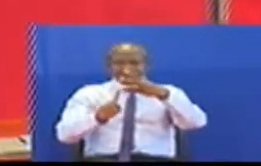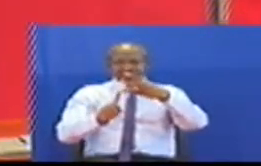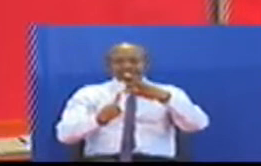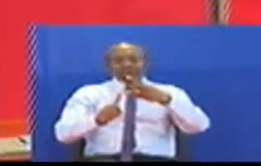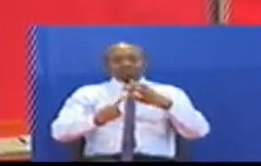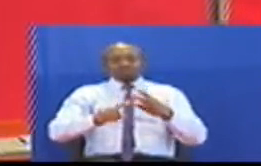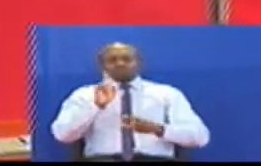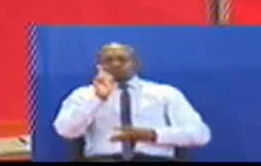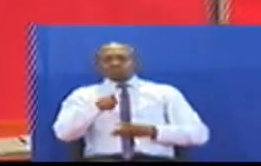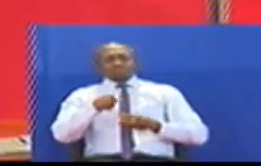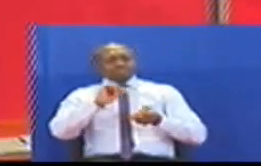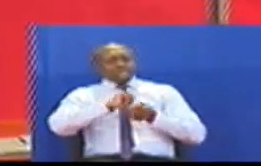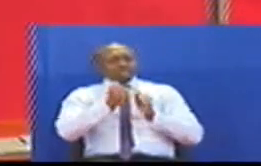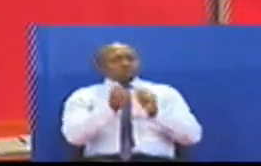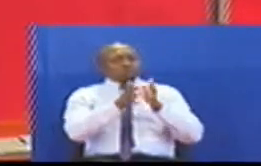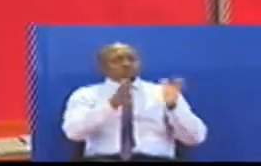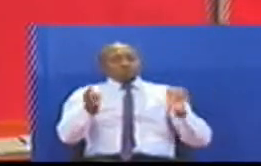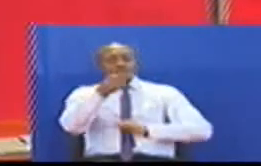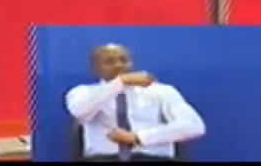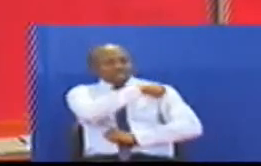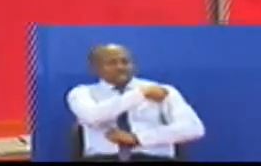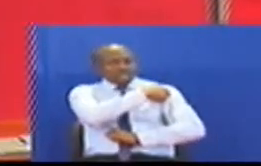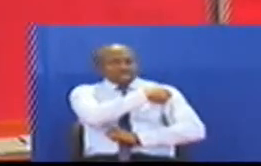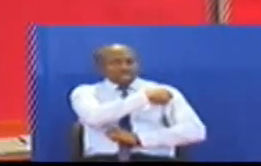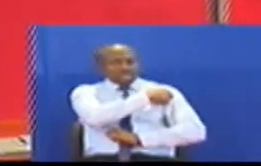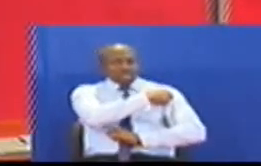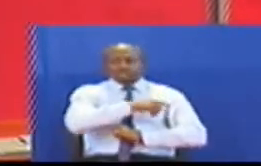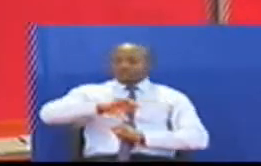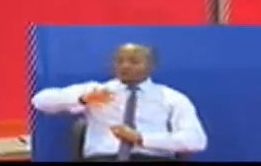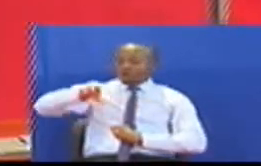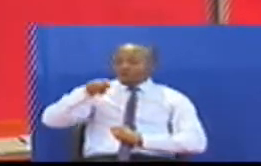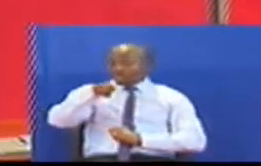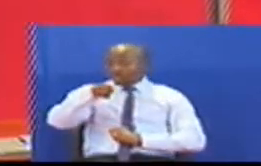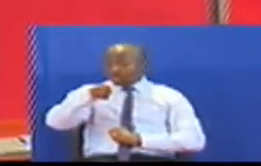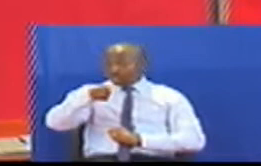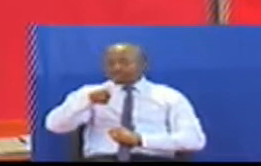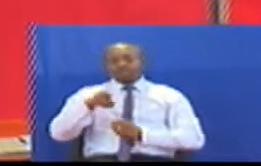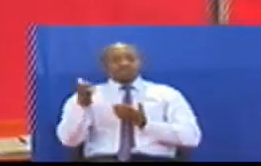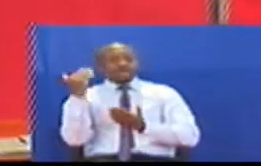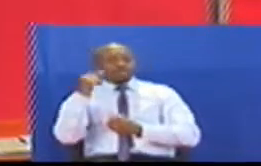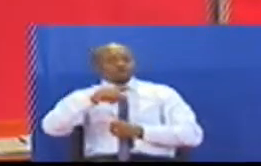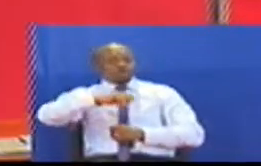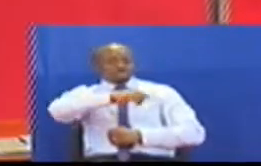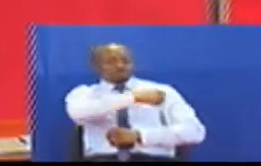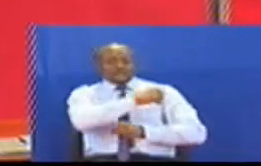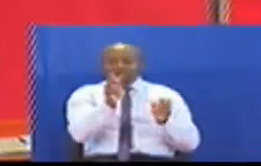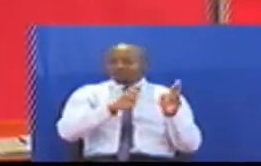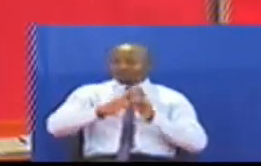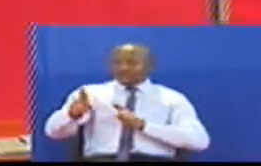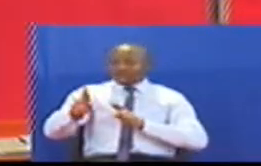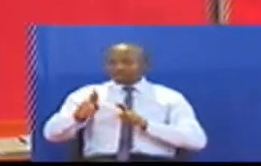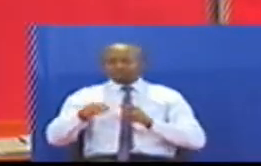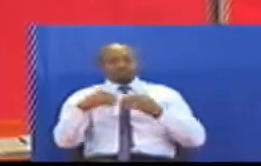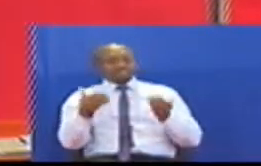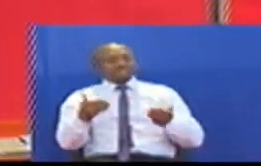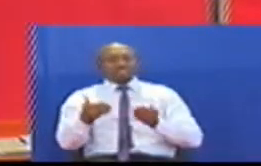tulikuwa na tatizo kubwa la hospitali yetu ya mkoa ambayo ilikuwa ni hospitali yetu ya rufaa, hospitali ya Kwango iliyojengwa zaidi